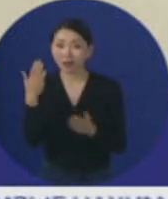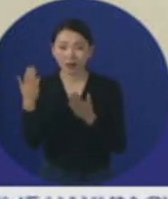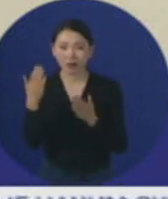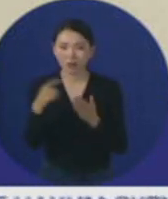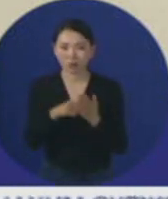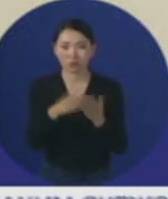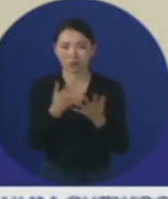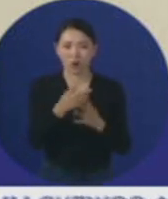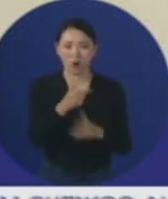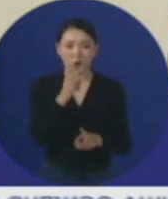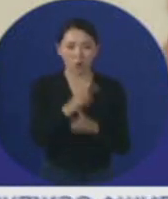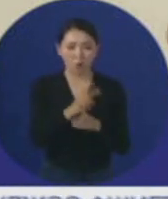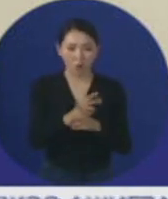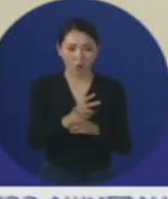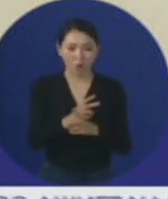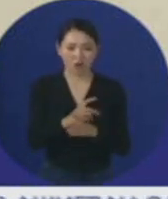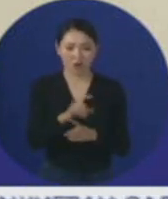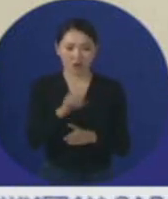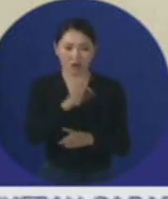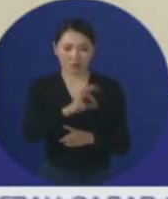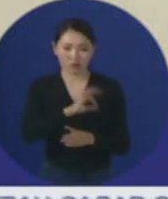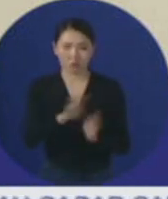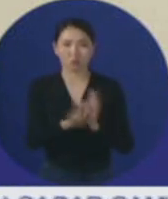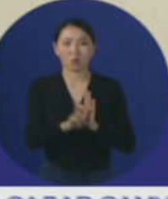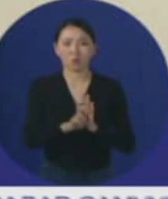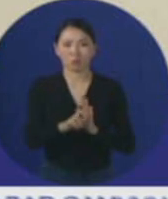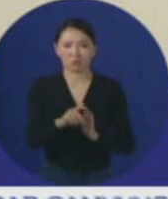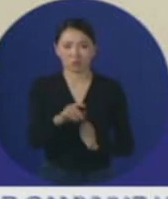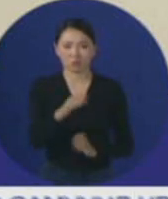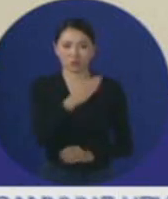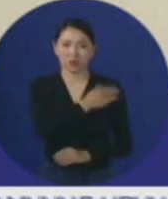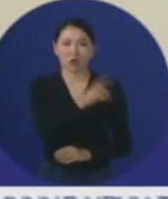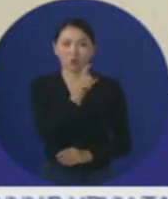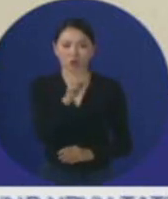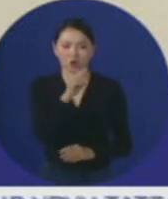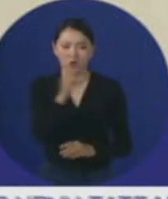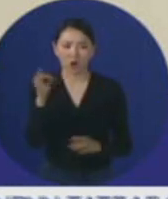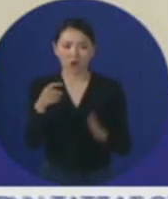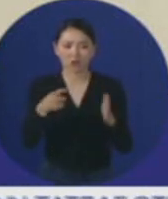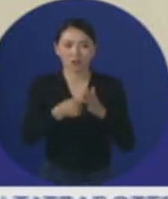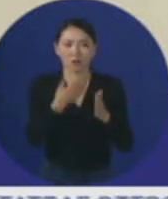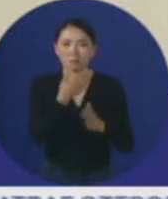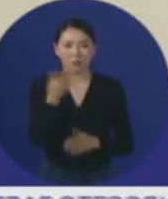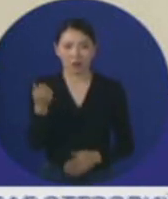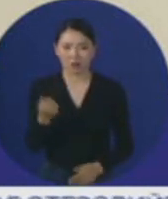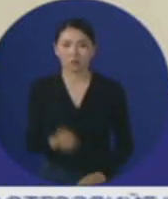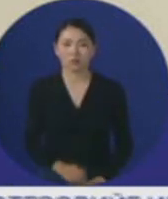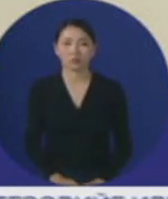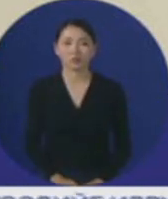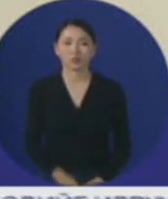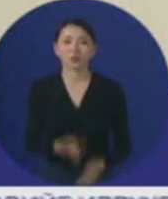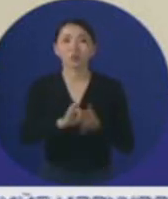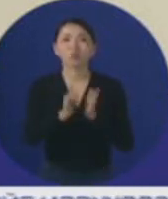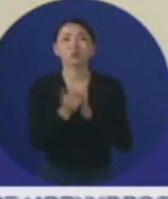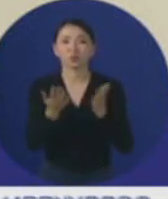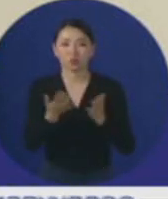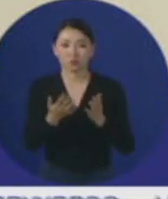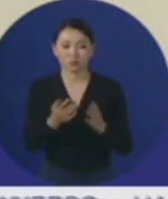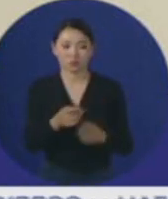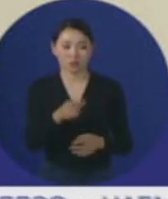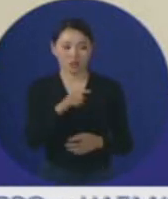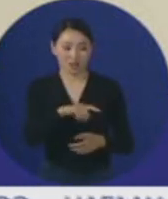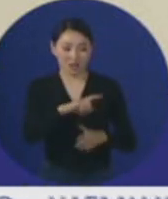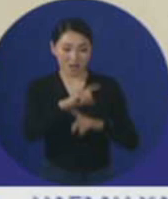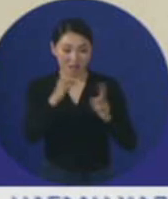ганцаараа хууль хэрэглэх эрх олгогдсон юм албан тушаалтан байдаг. Тооны хязгаар байдаг онцлогтой. Өөрөөр хэлбэл тухайн гэмт